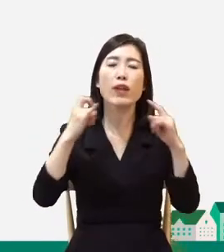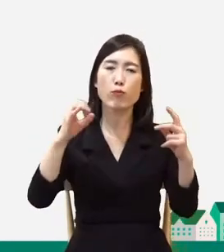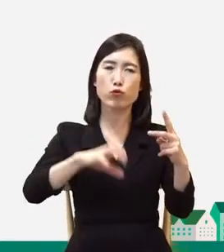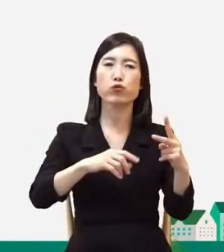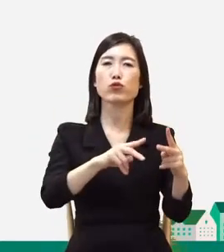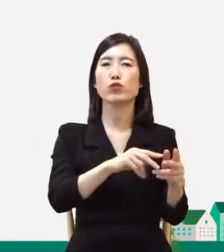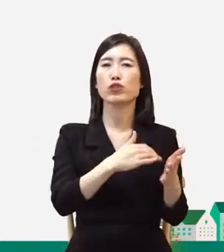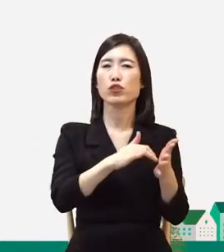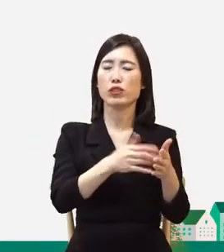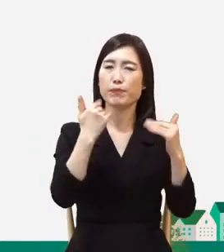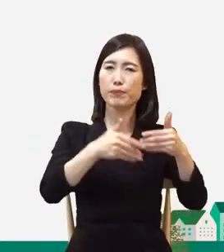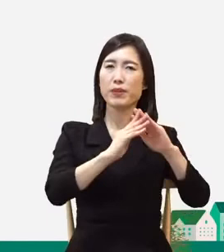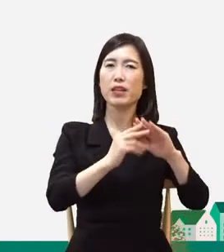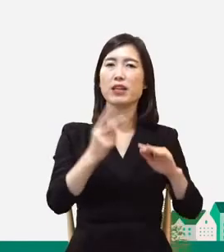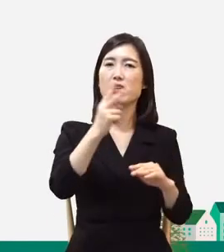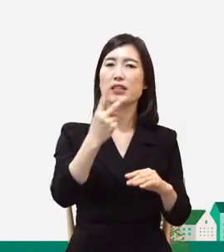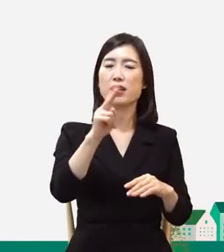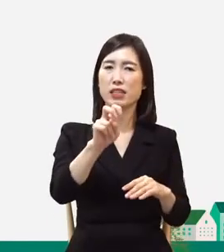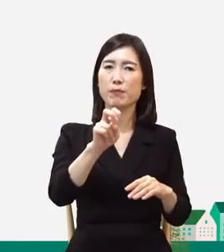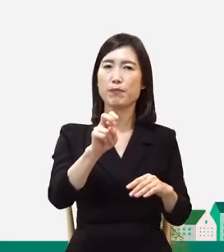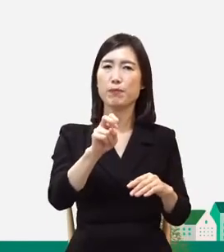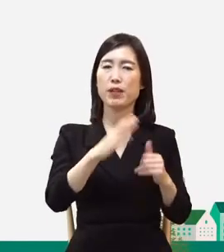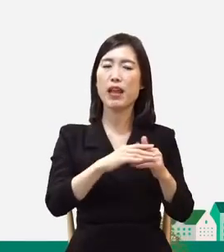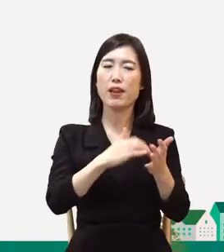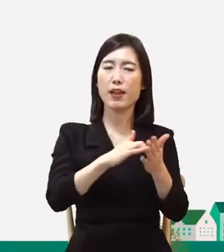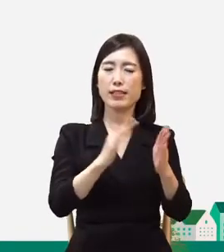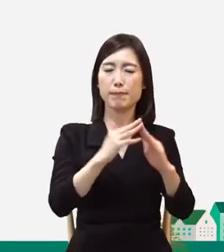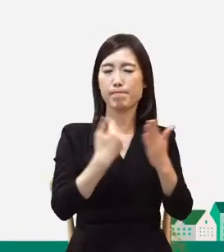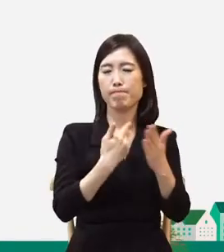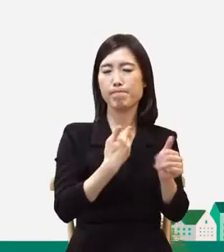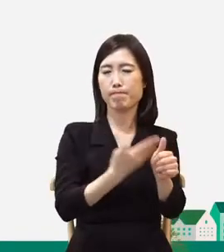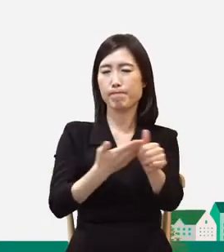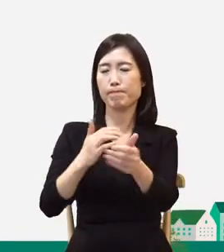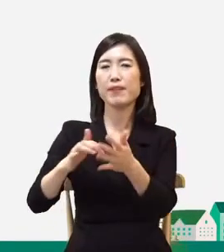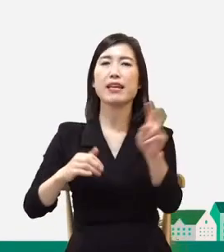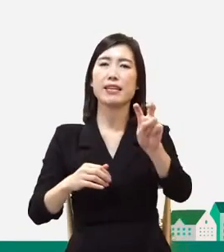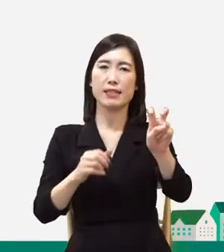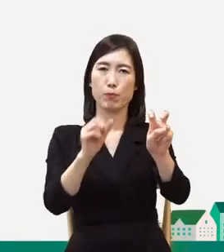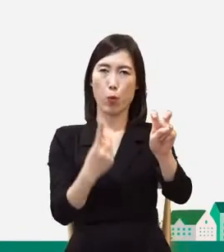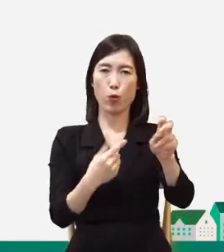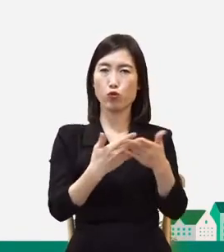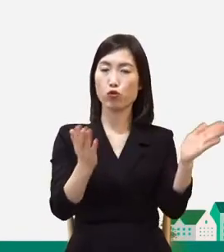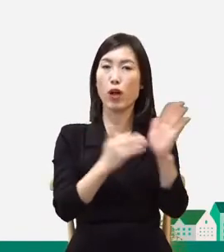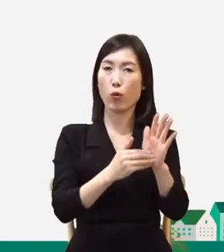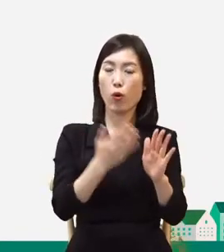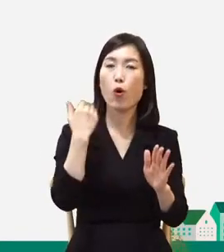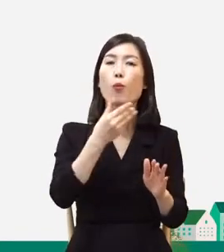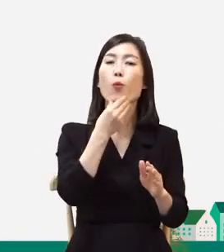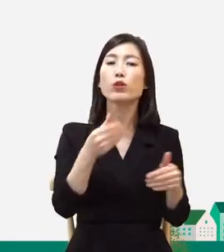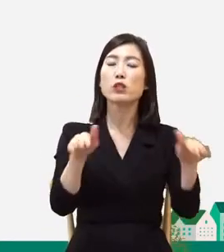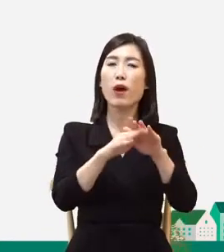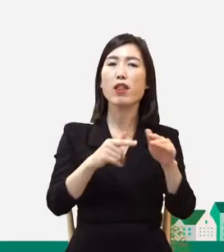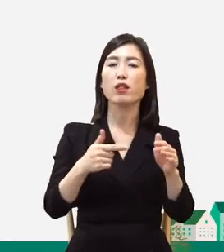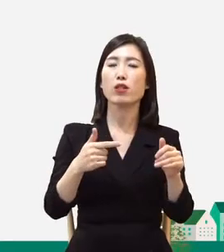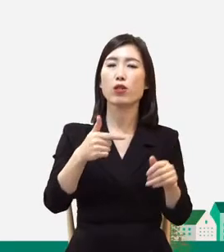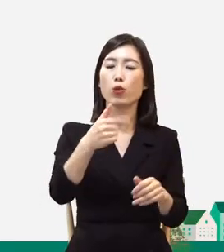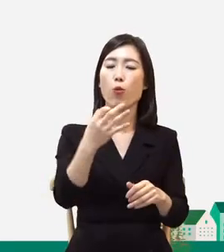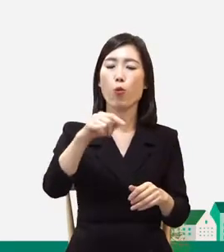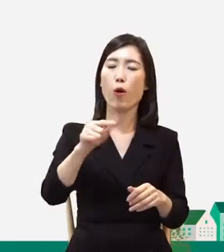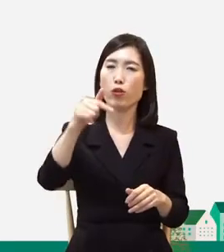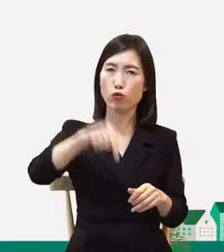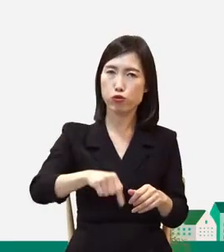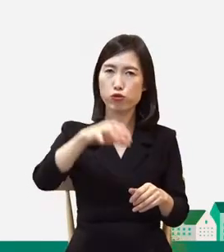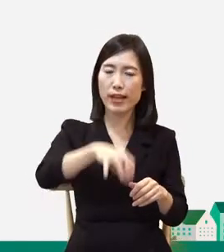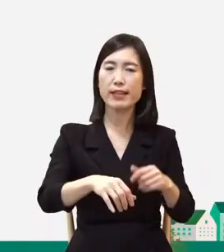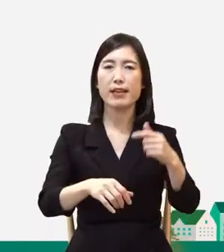시작으로 20년 9월에 목동과 의료동에 20호를 더 운영하게 되었고요. 숙면복지관이 운영하는 노원구 강동구